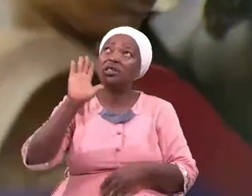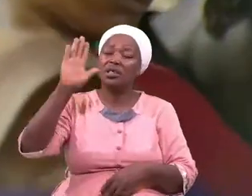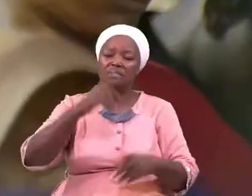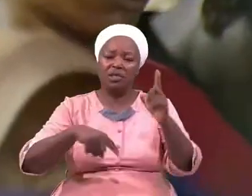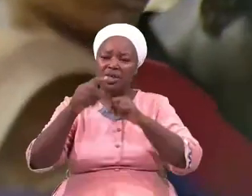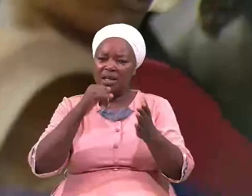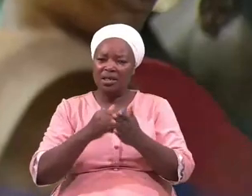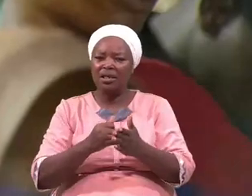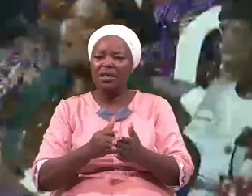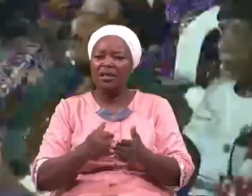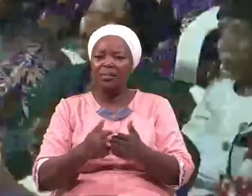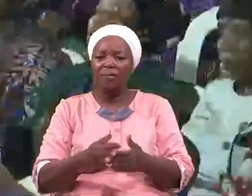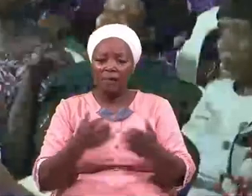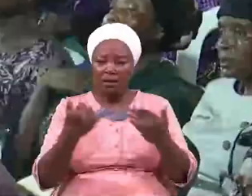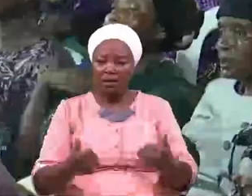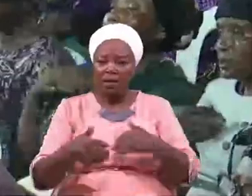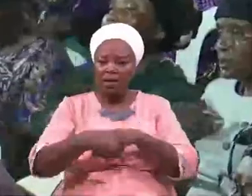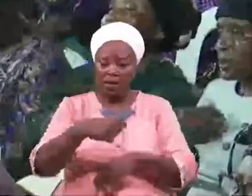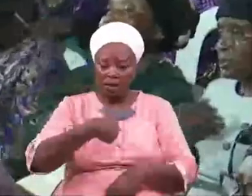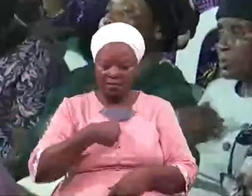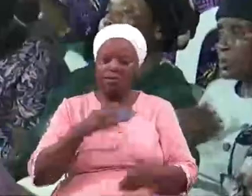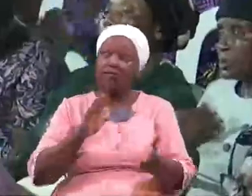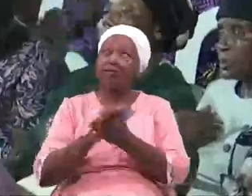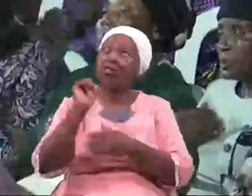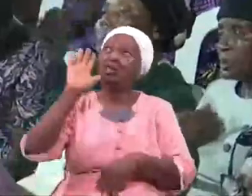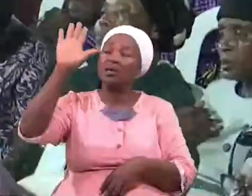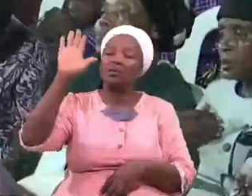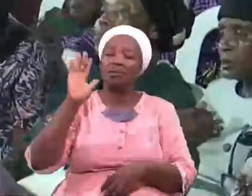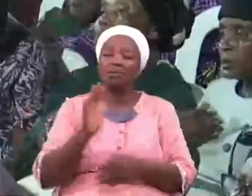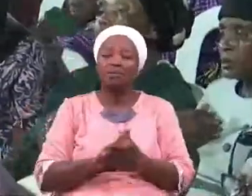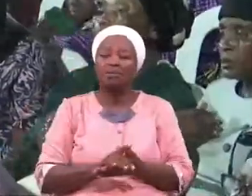faut le dire. Ce soir, je me confie en lui.